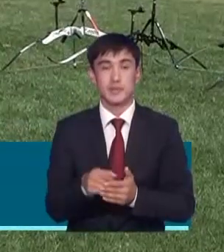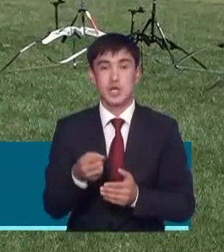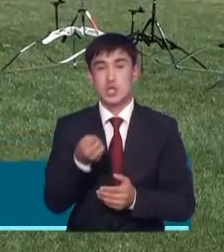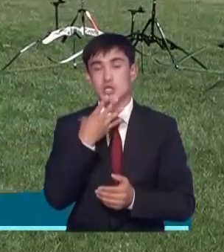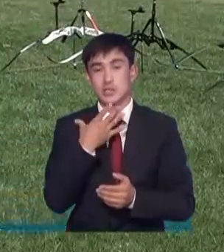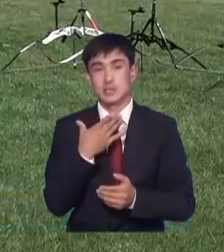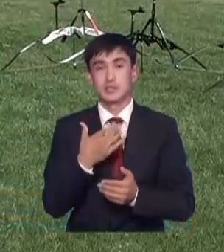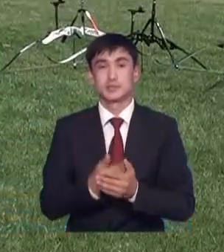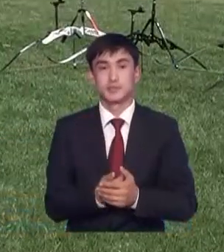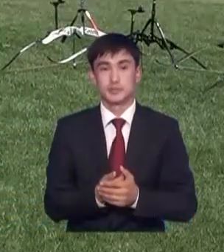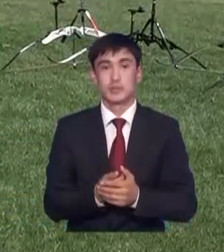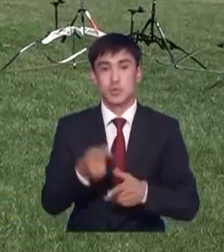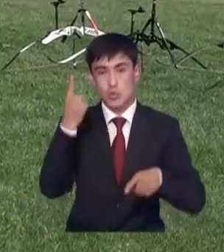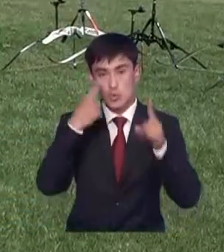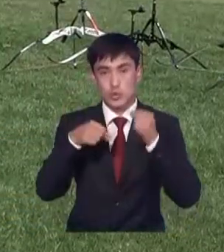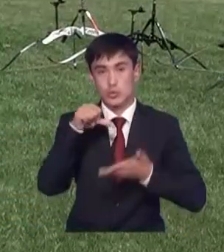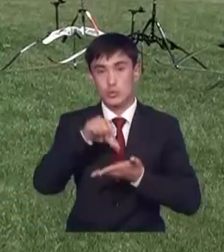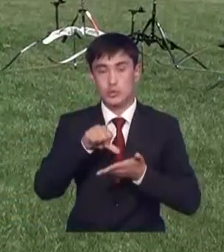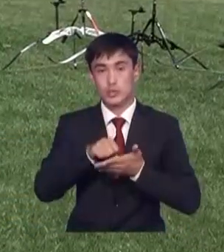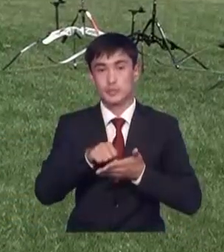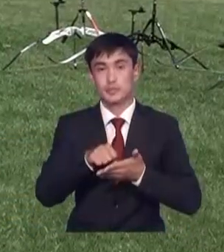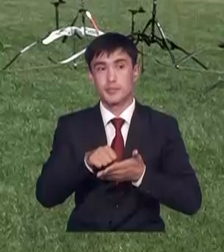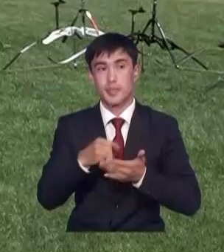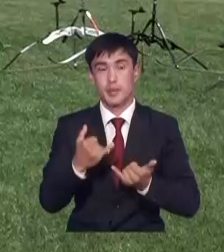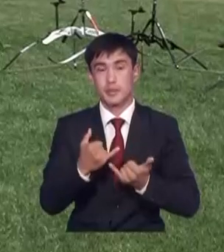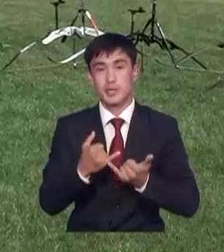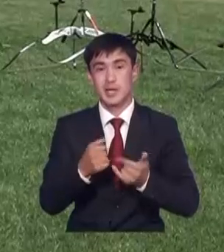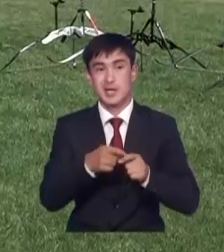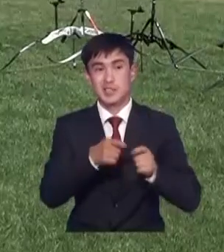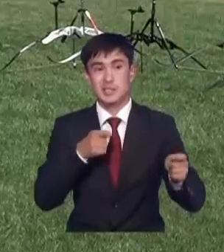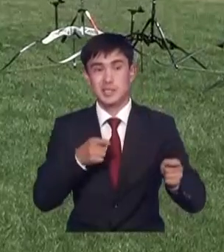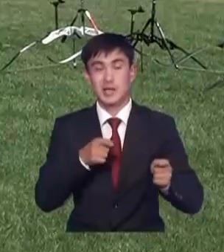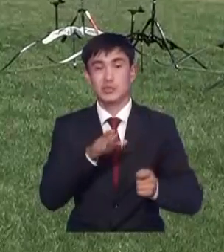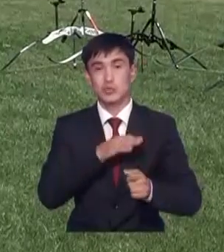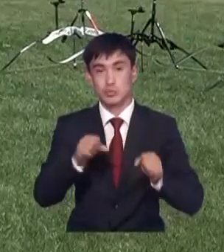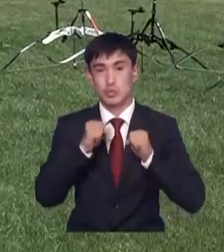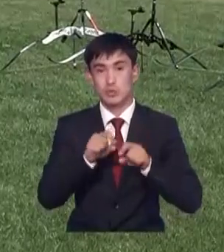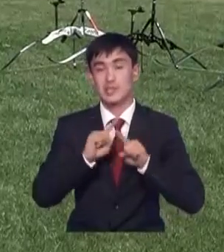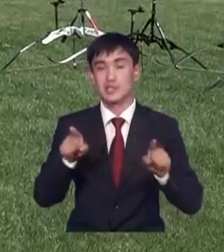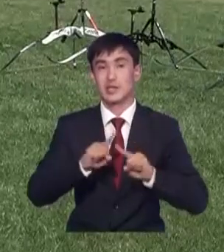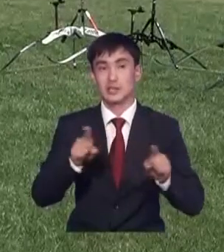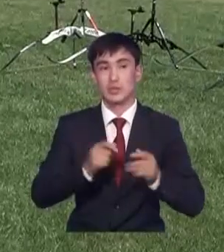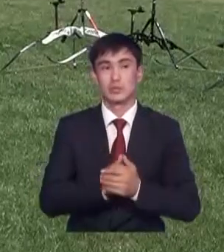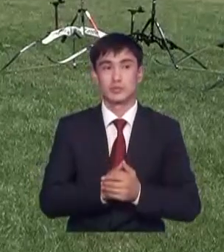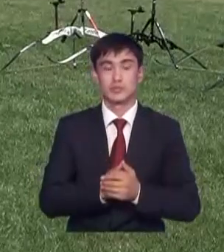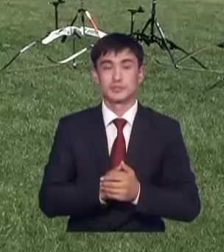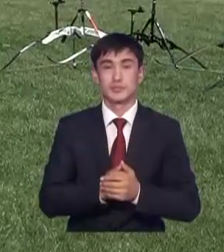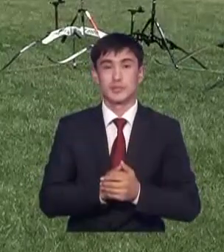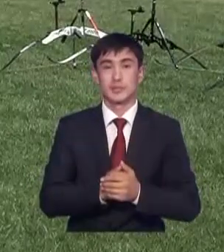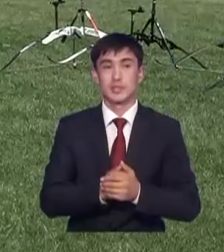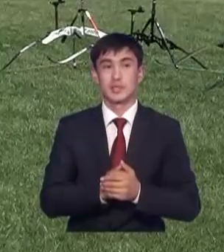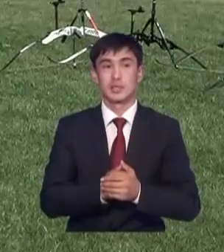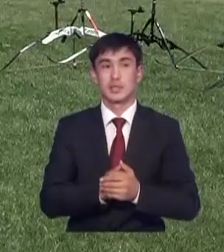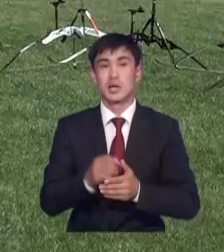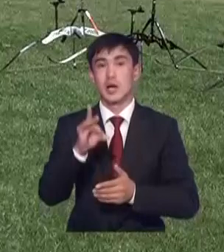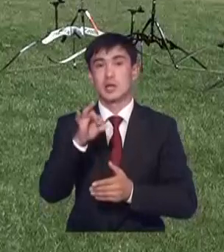бір өнер көрсетіп, не жерде кішкене садақ ату спортын насихаттау мәселесімен